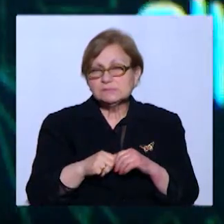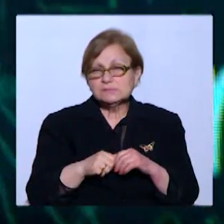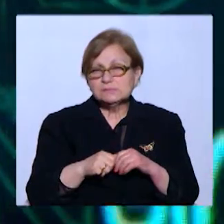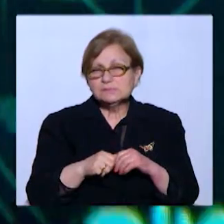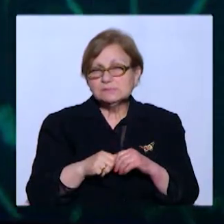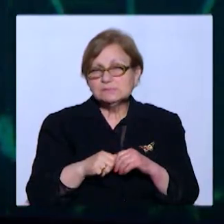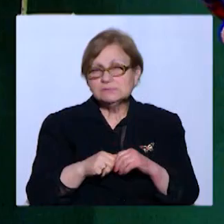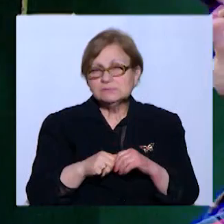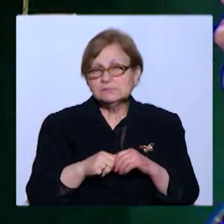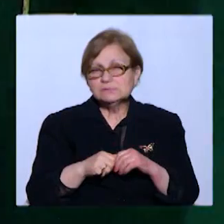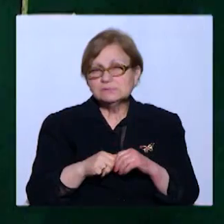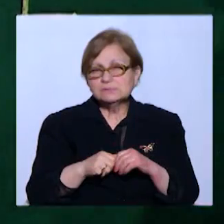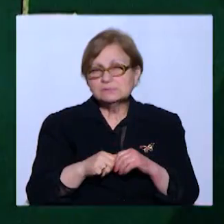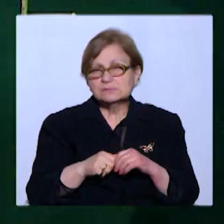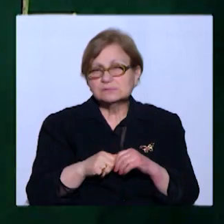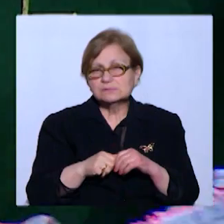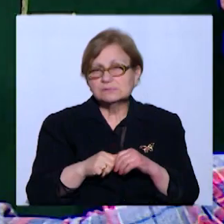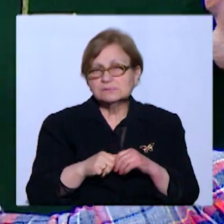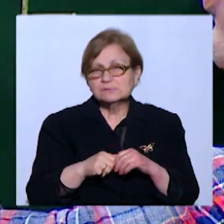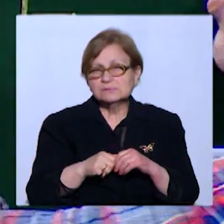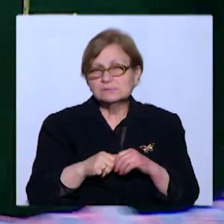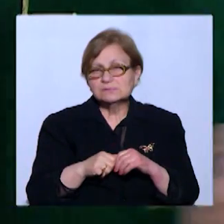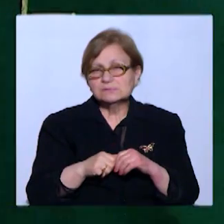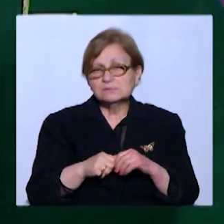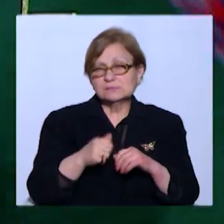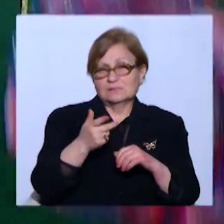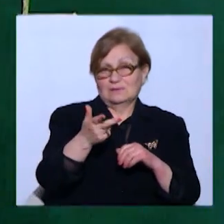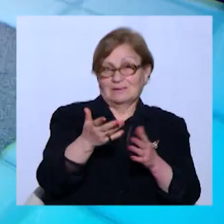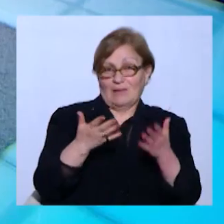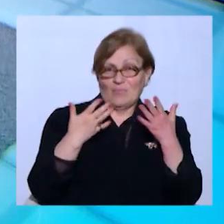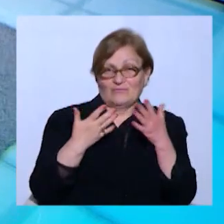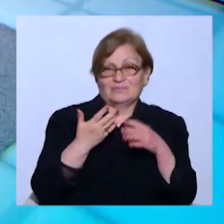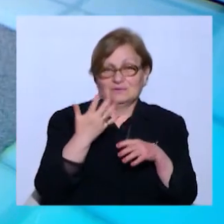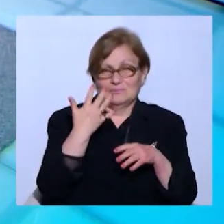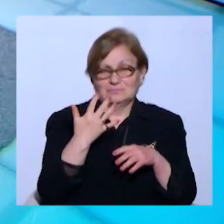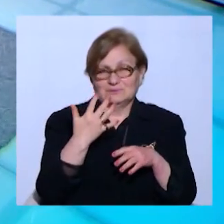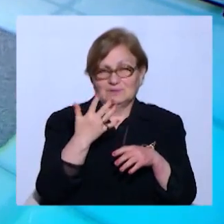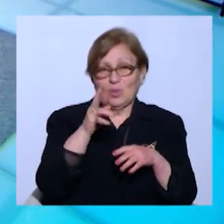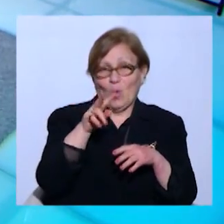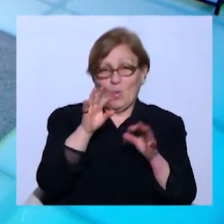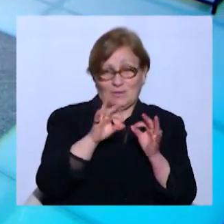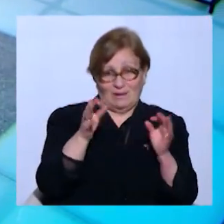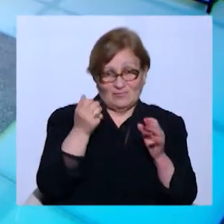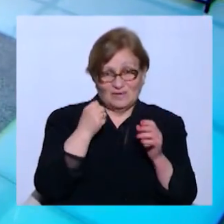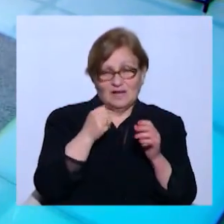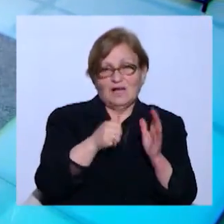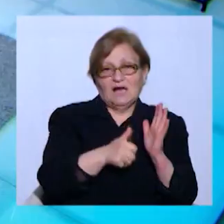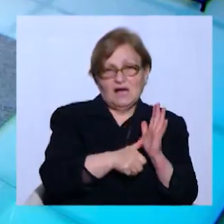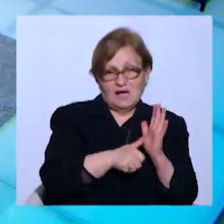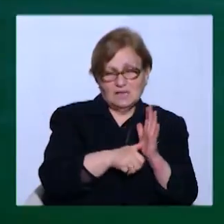ეს ხო? აჰა, ეს და ეს გამოვიდა. ექვსი